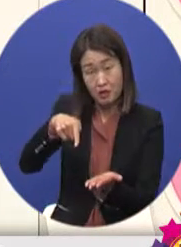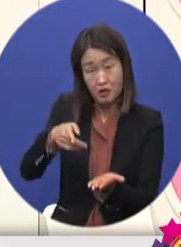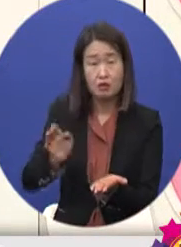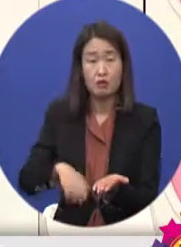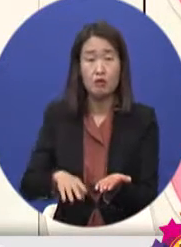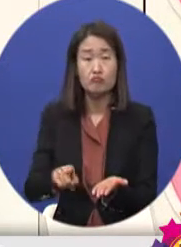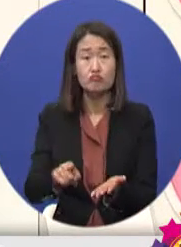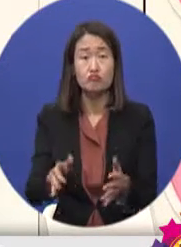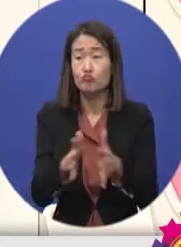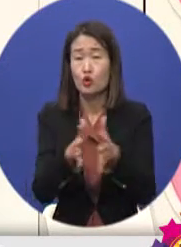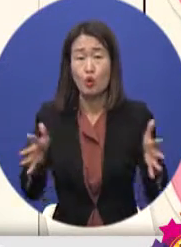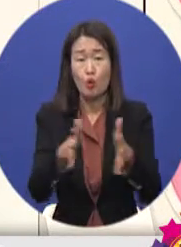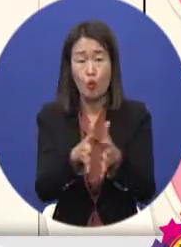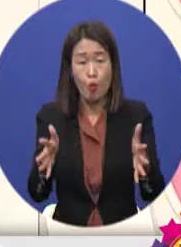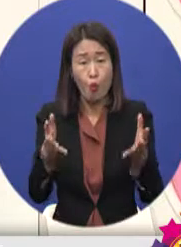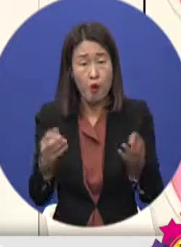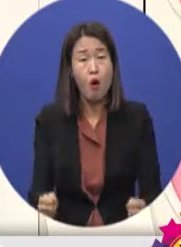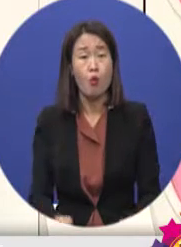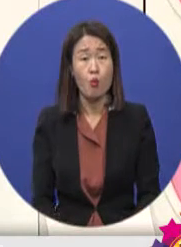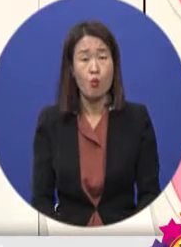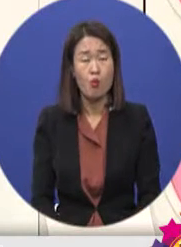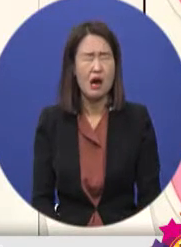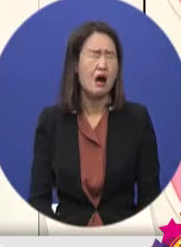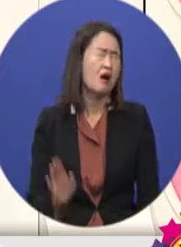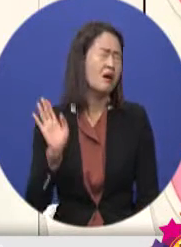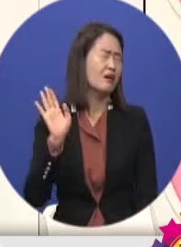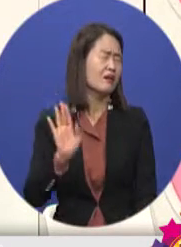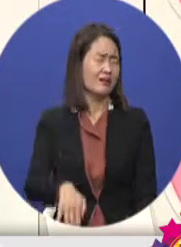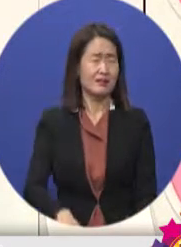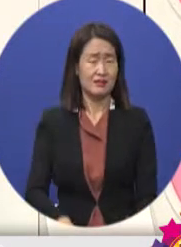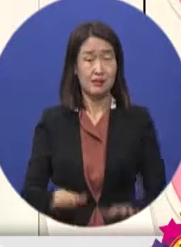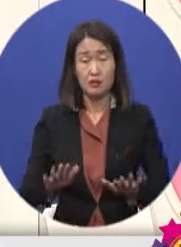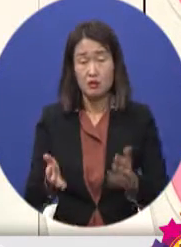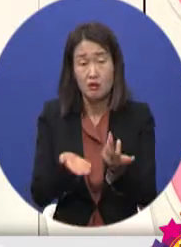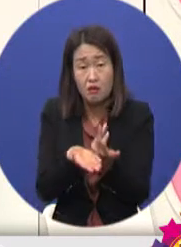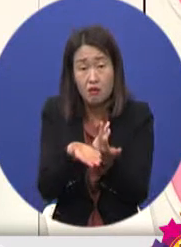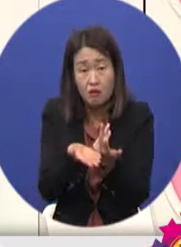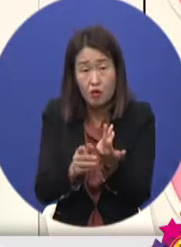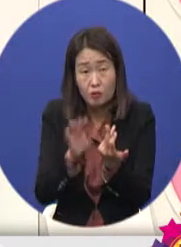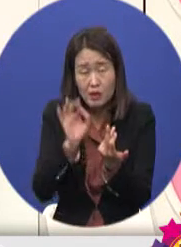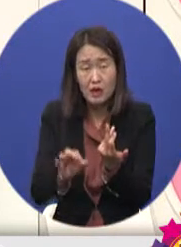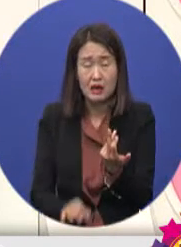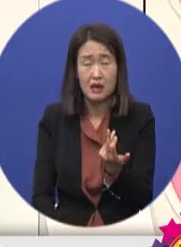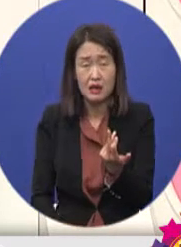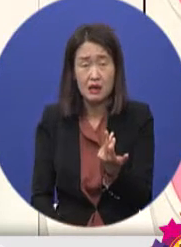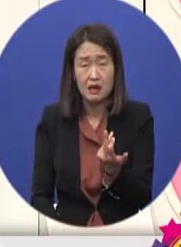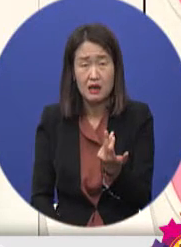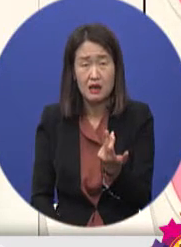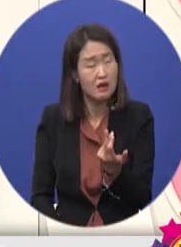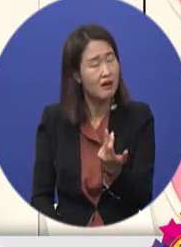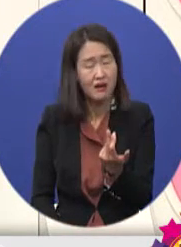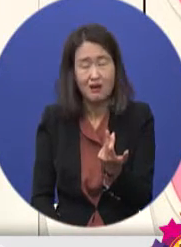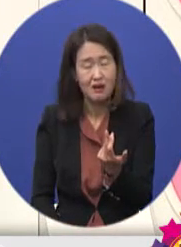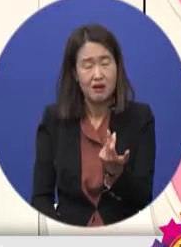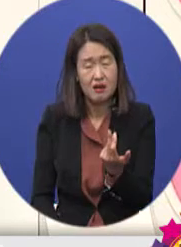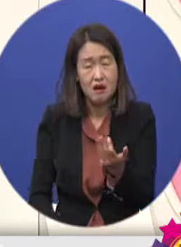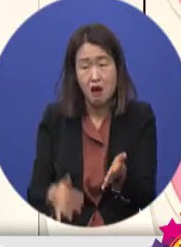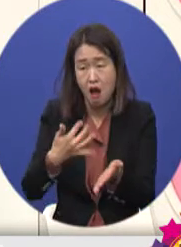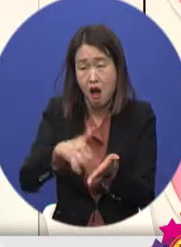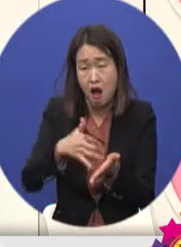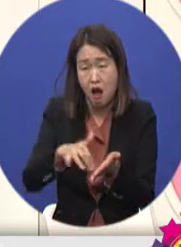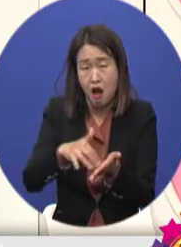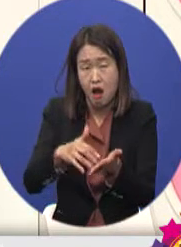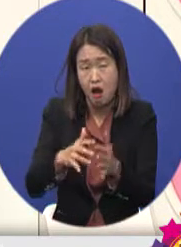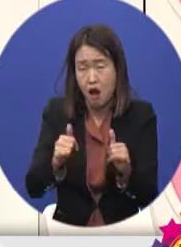제주도에도 그렇게 아파트를 많이 짓는다 그래요? 아이고, 예, 지금 제주도가요. 예. 굉장히 인구가